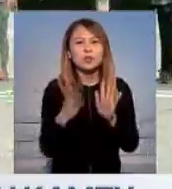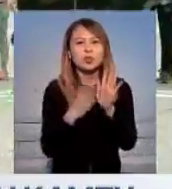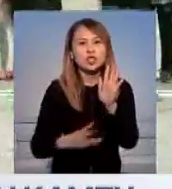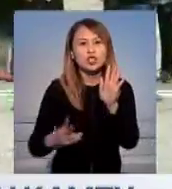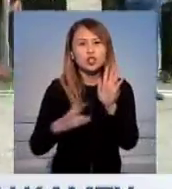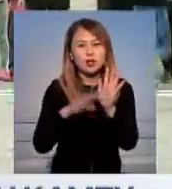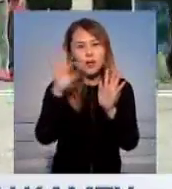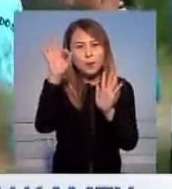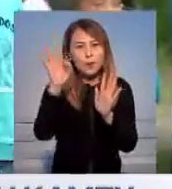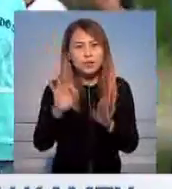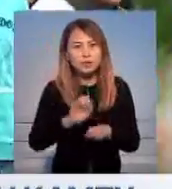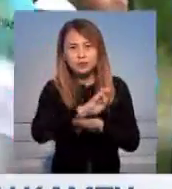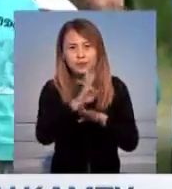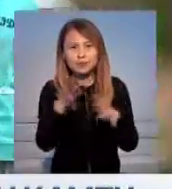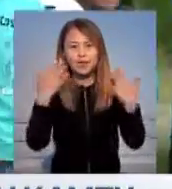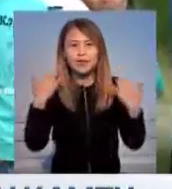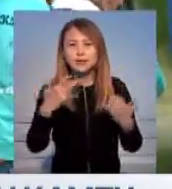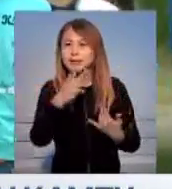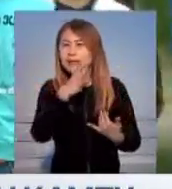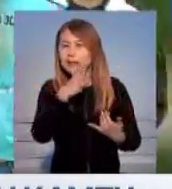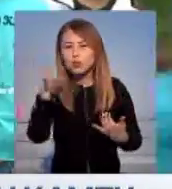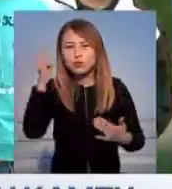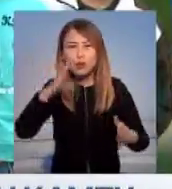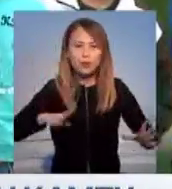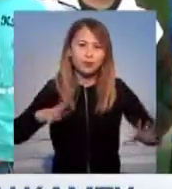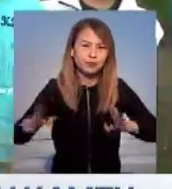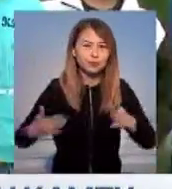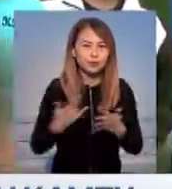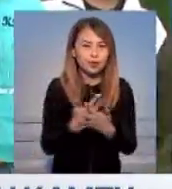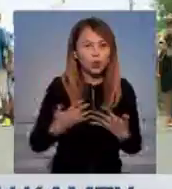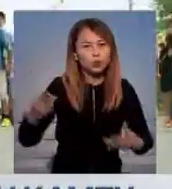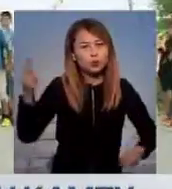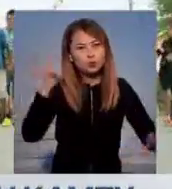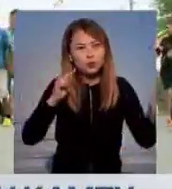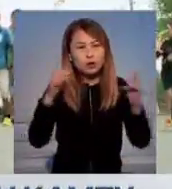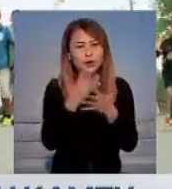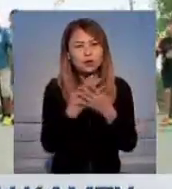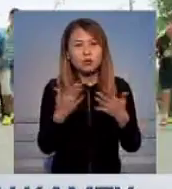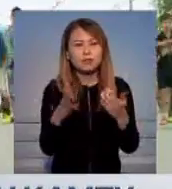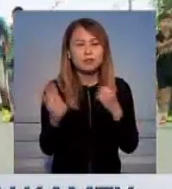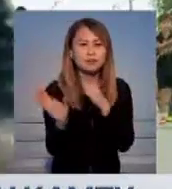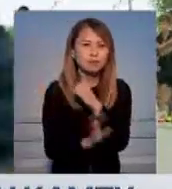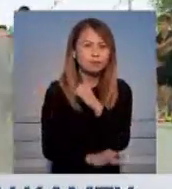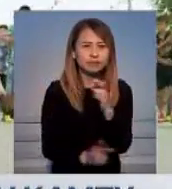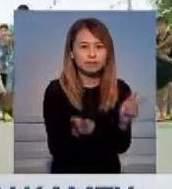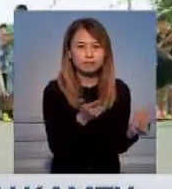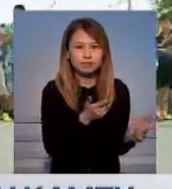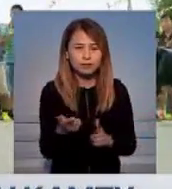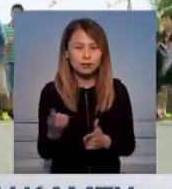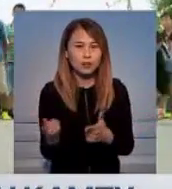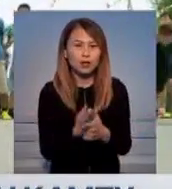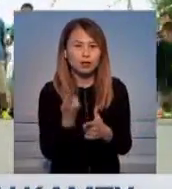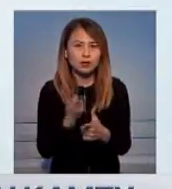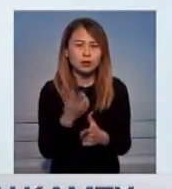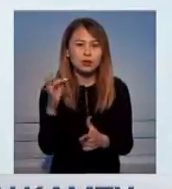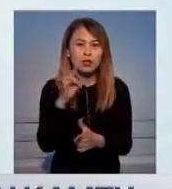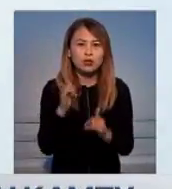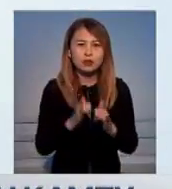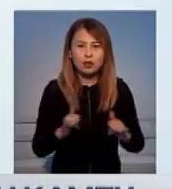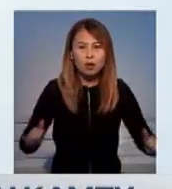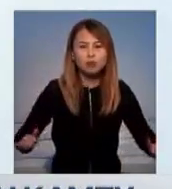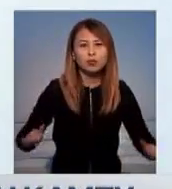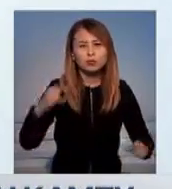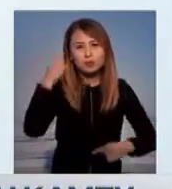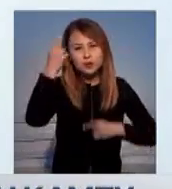97%-ын лагермен қамту көзделіп отыр. Қазіргі таңда тынығу сауықтыру нысандары оқушыларды қабылдауға соңғы әзірлікті жүргізді. Балғындарды